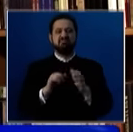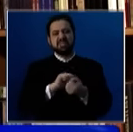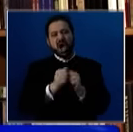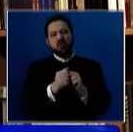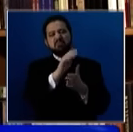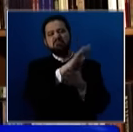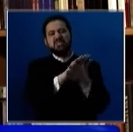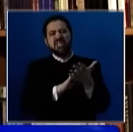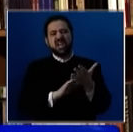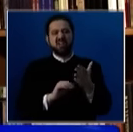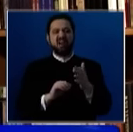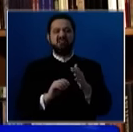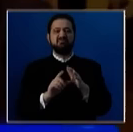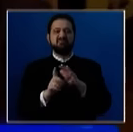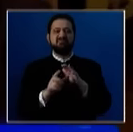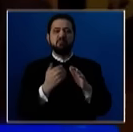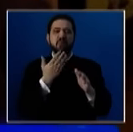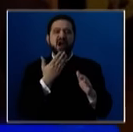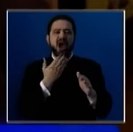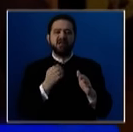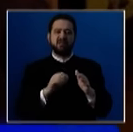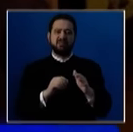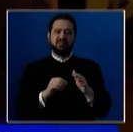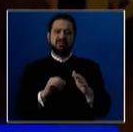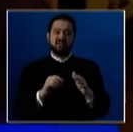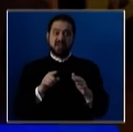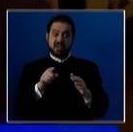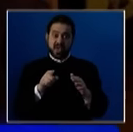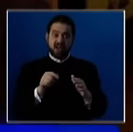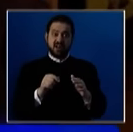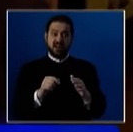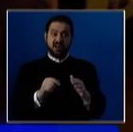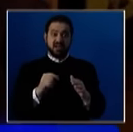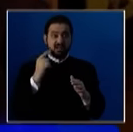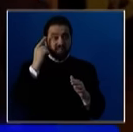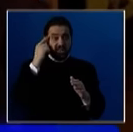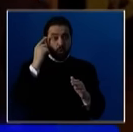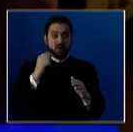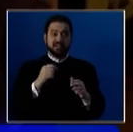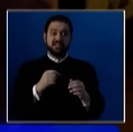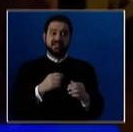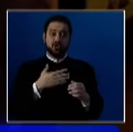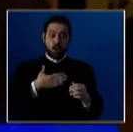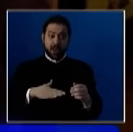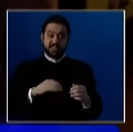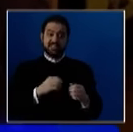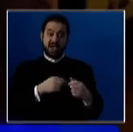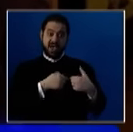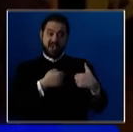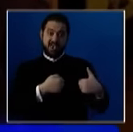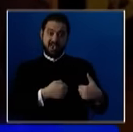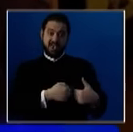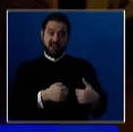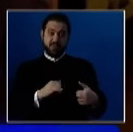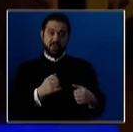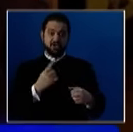mizerie, nu ține cont de păcate, ține cont doar de dorința inimii. Și un